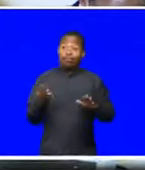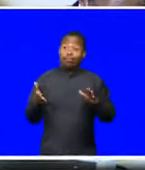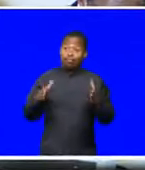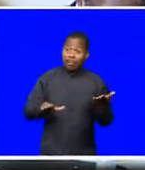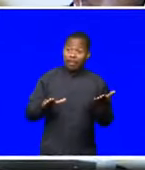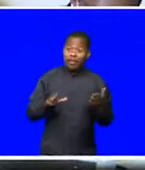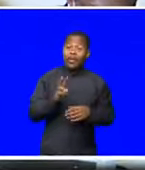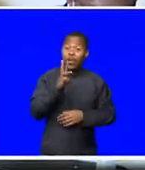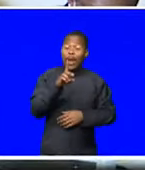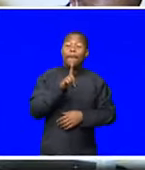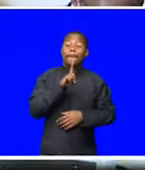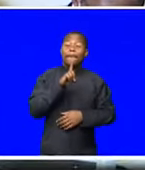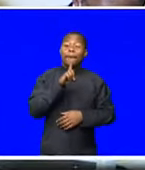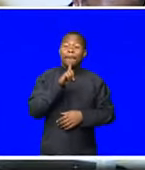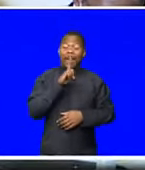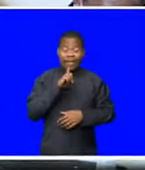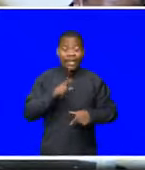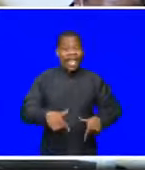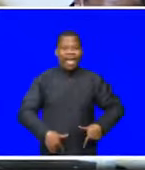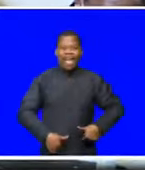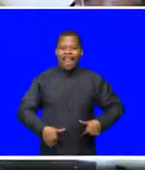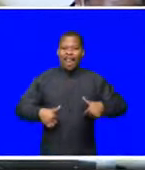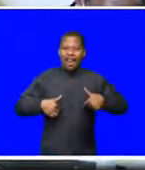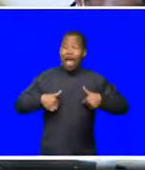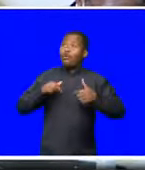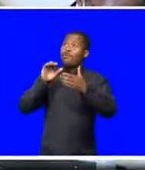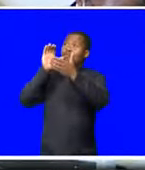phela kusindlela yakho uyilungisile yini